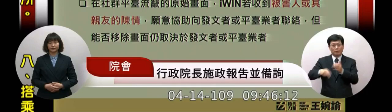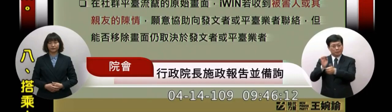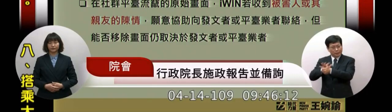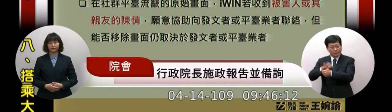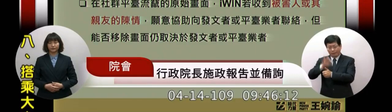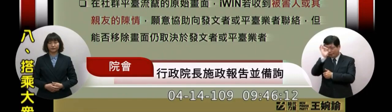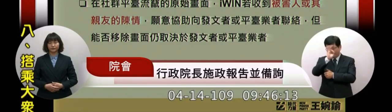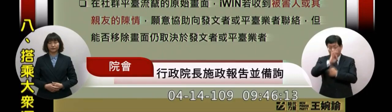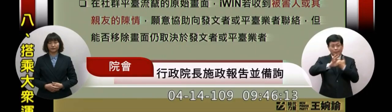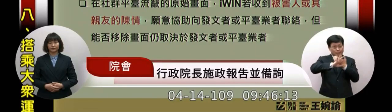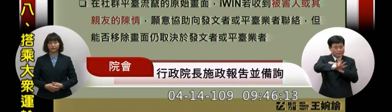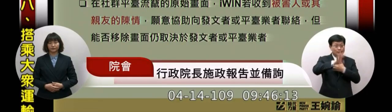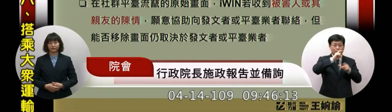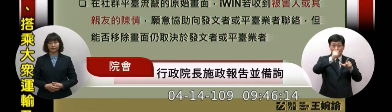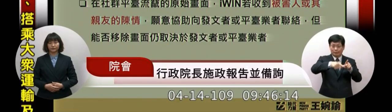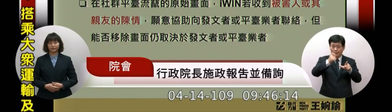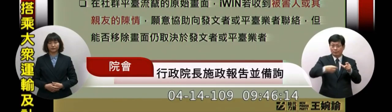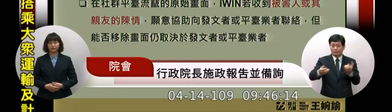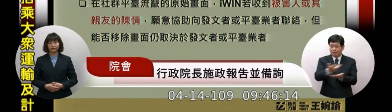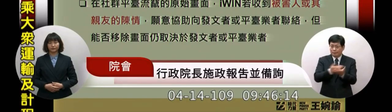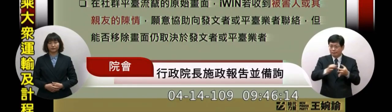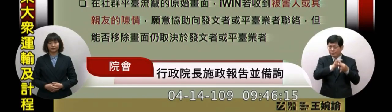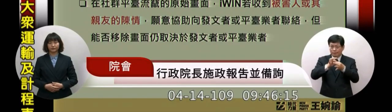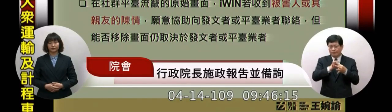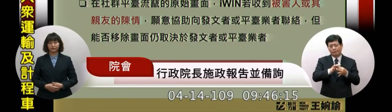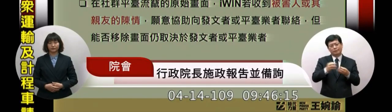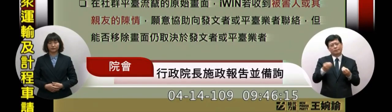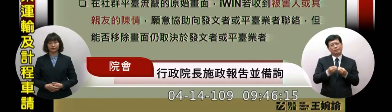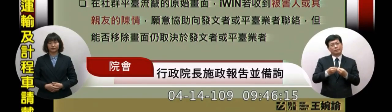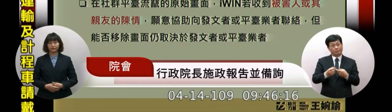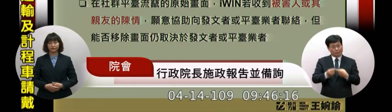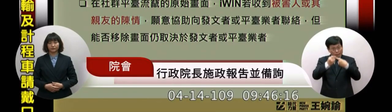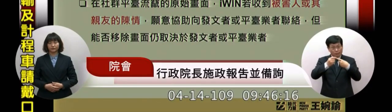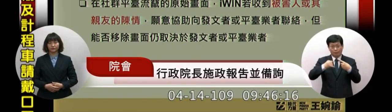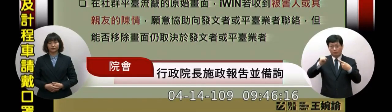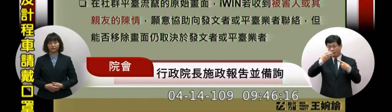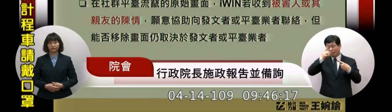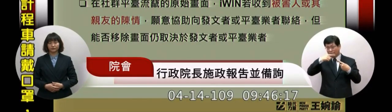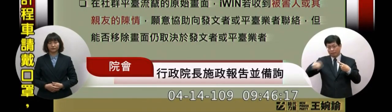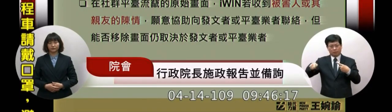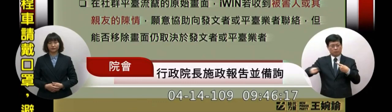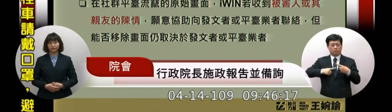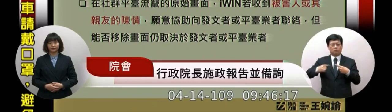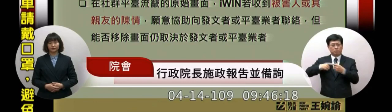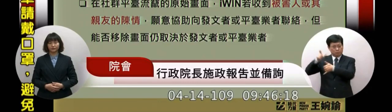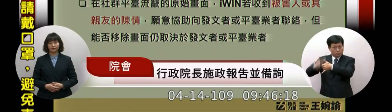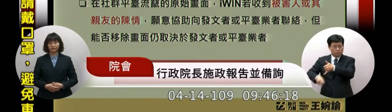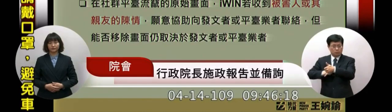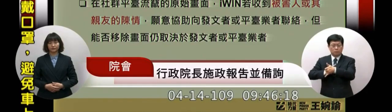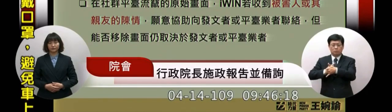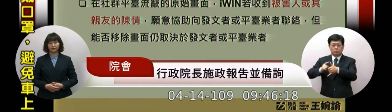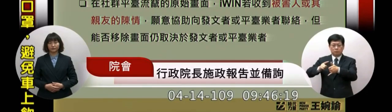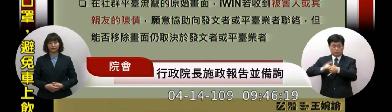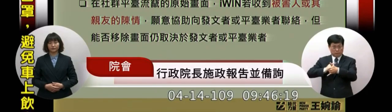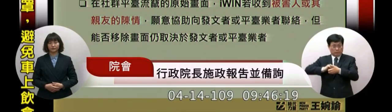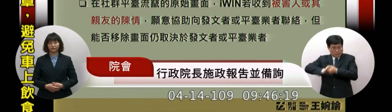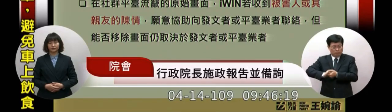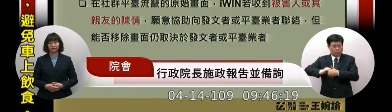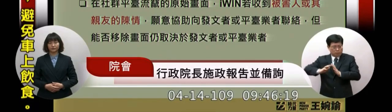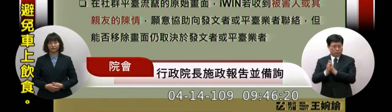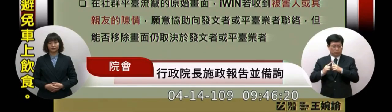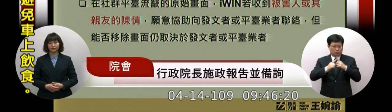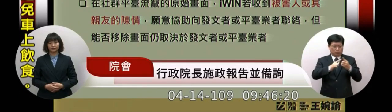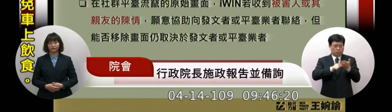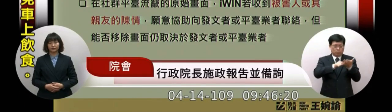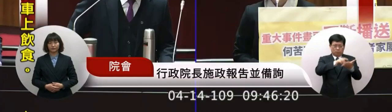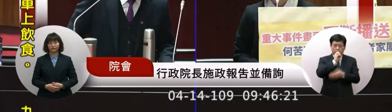跟相关的平台及业者来联络。也就是说，第一个是被害人家属、被害人当事人或是家属必须要在这个时间内